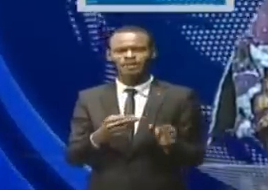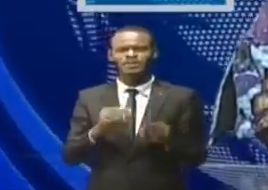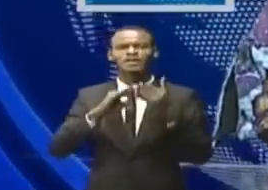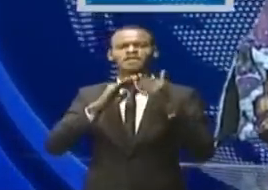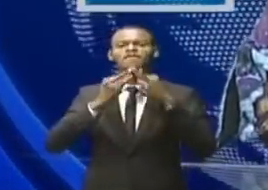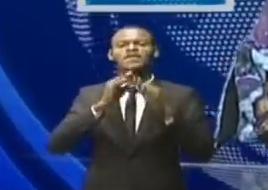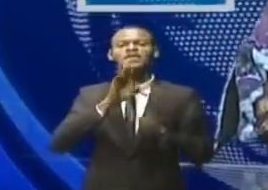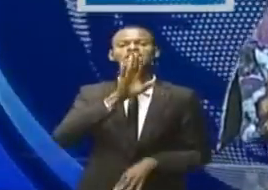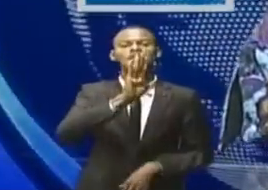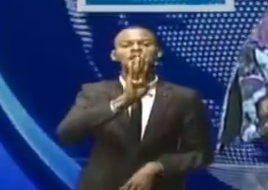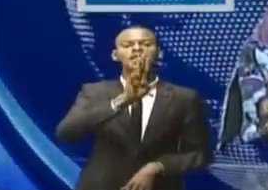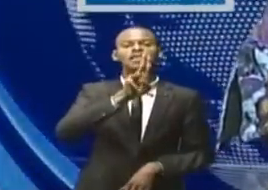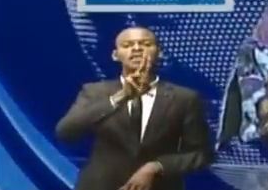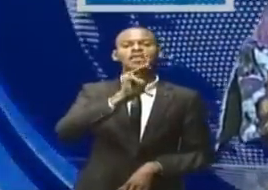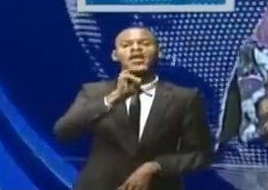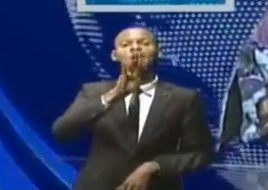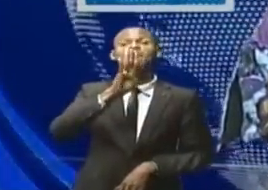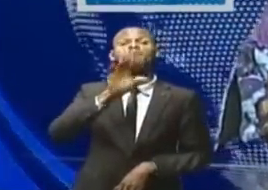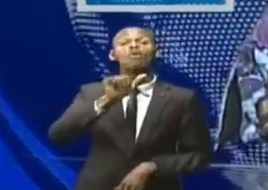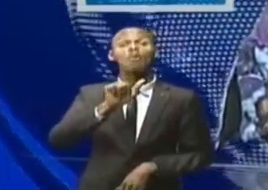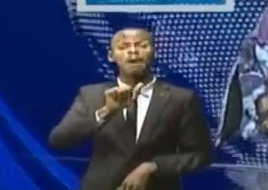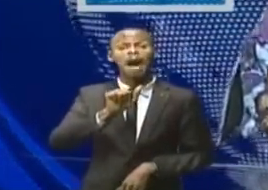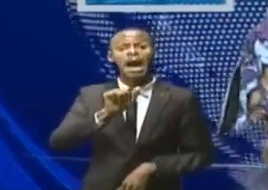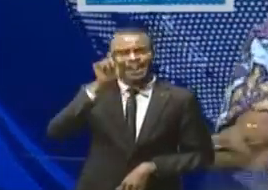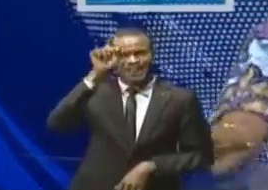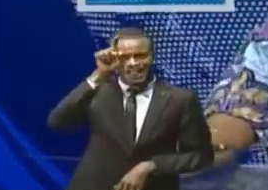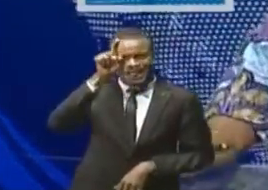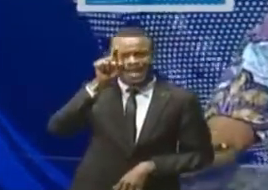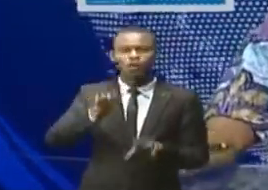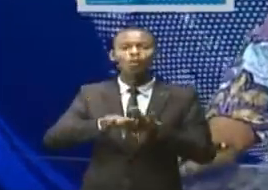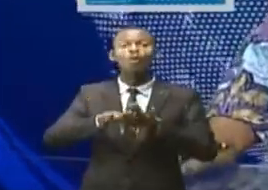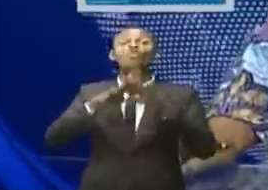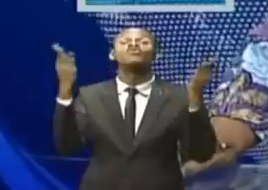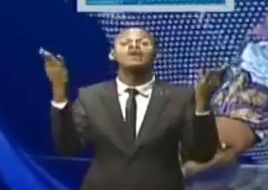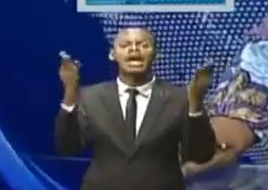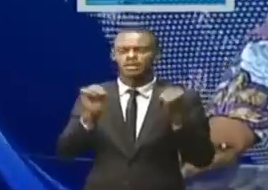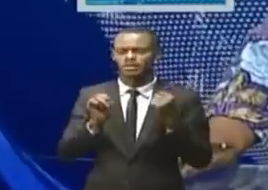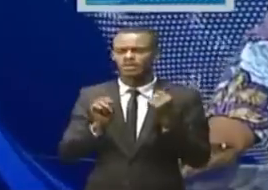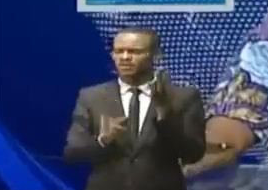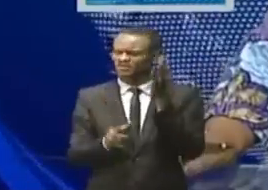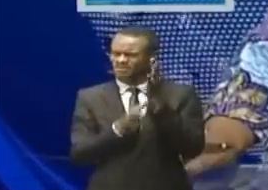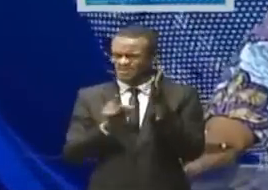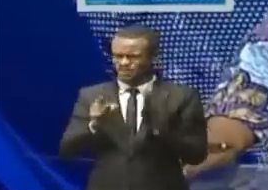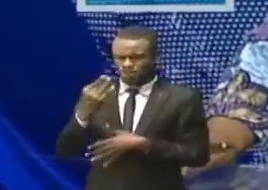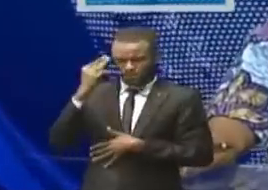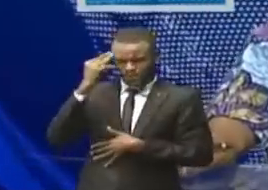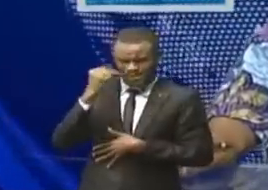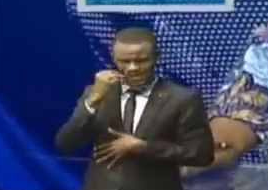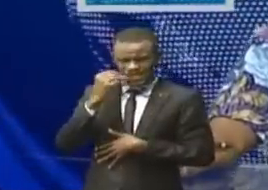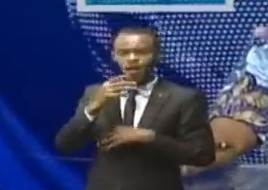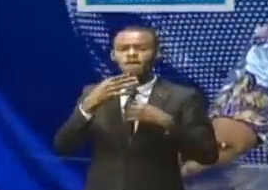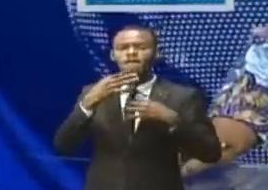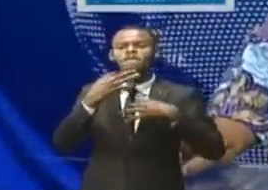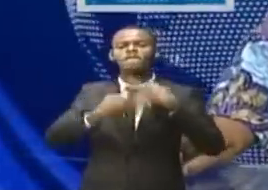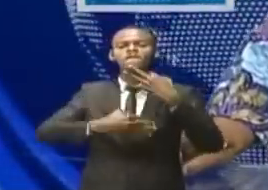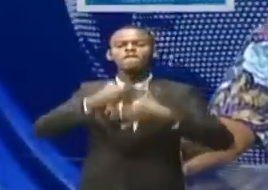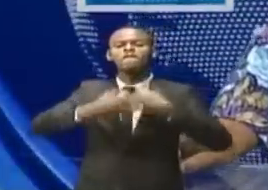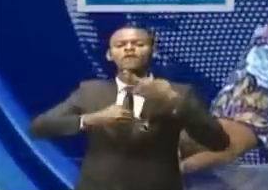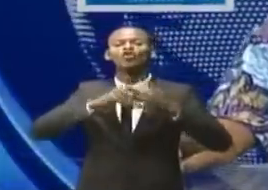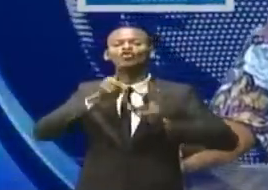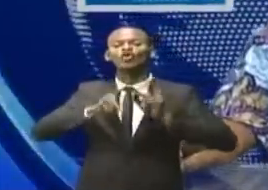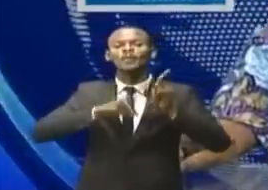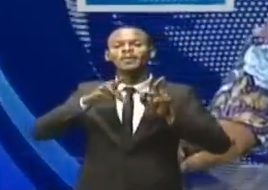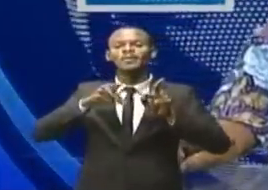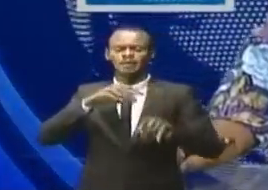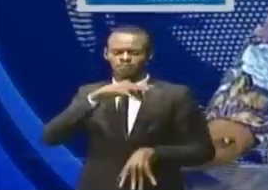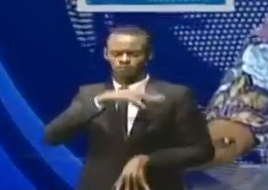de la fonction publique Jean-Pierre Liaou, qui séjourne dans la province de la Mongala, a posé plusieurs actions à caractère social. La ville de